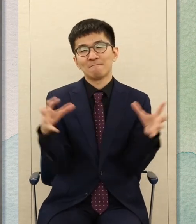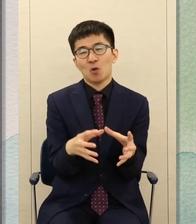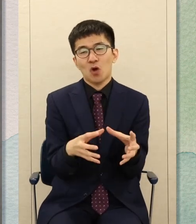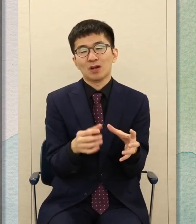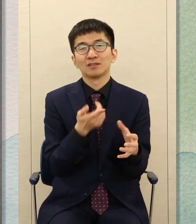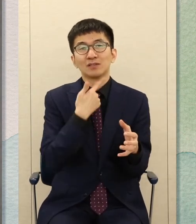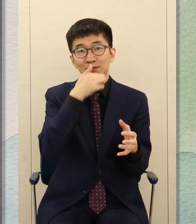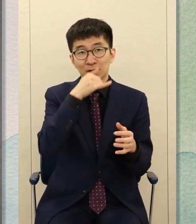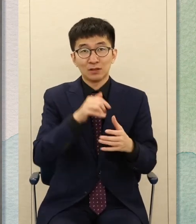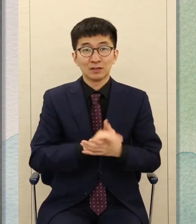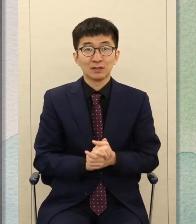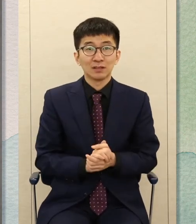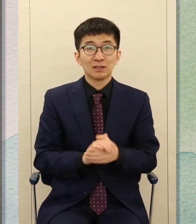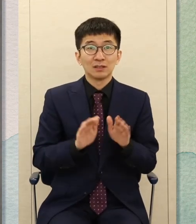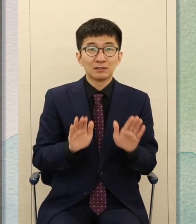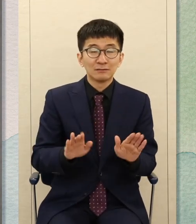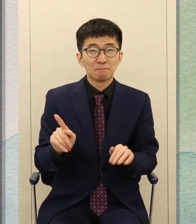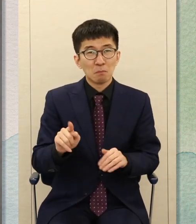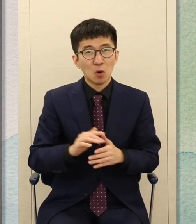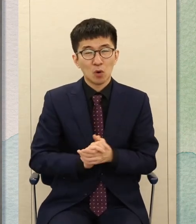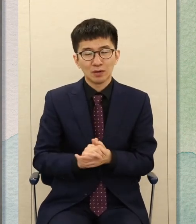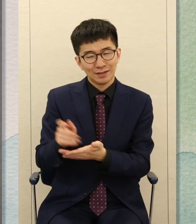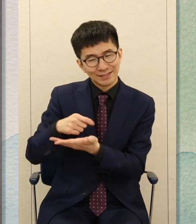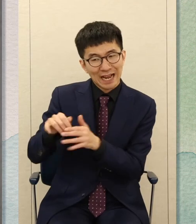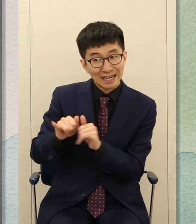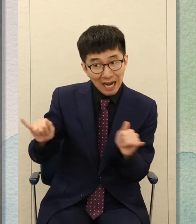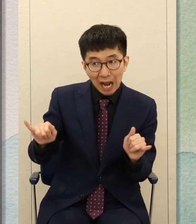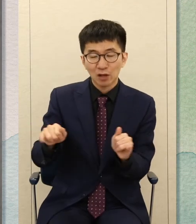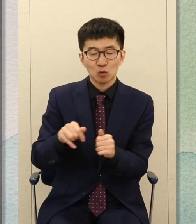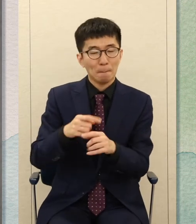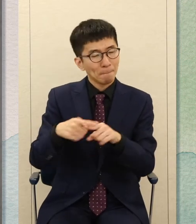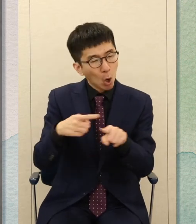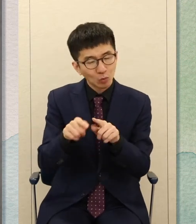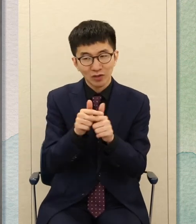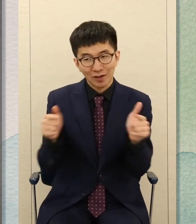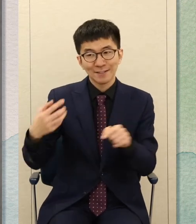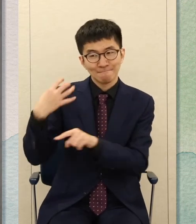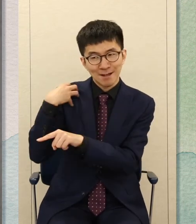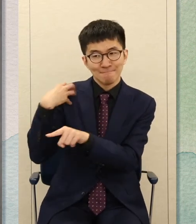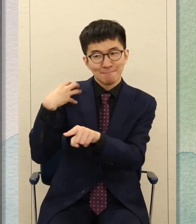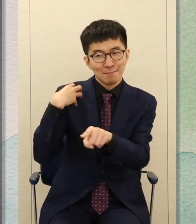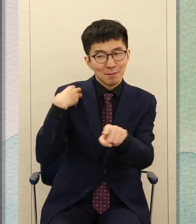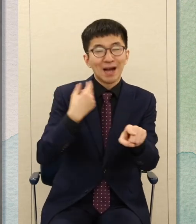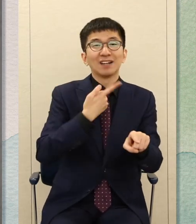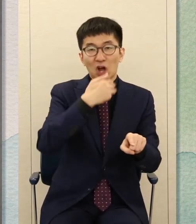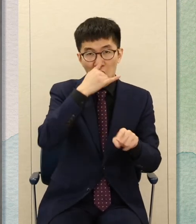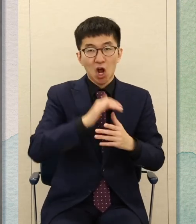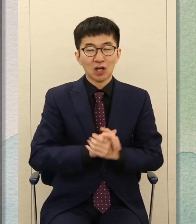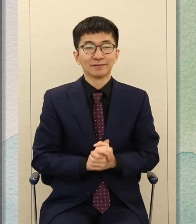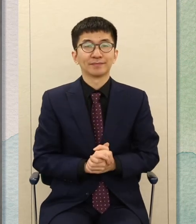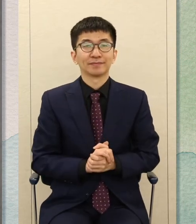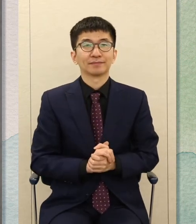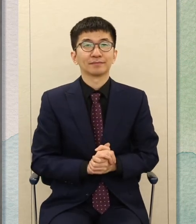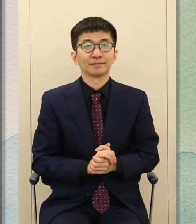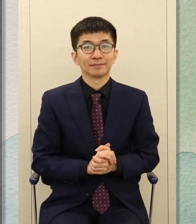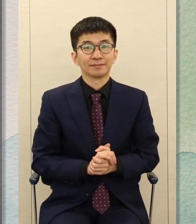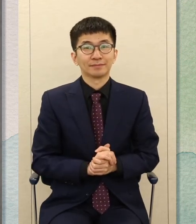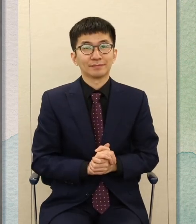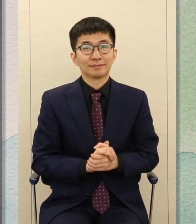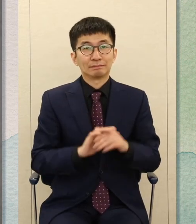이제 그 친구들이 다 평론가도 되고 뭐 작가도 되고 이제 그렇게 됐는데, 예, 그 당시에 이제